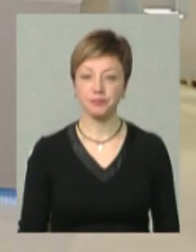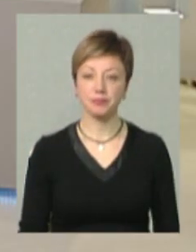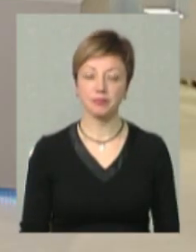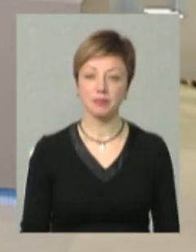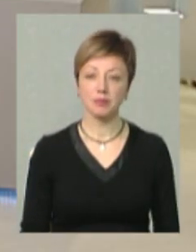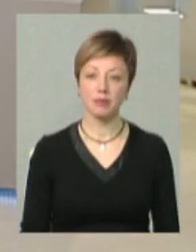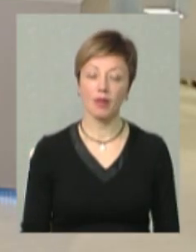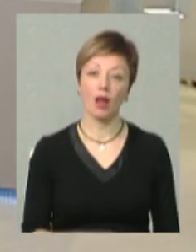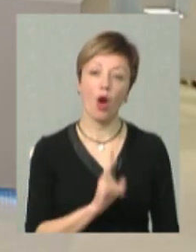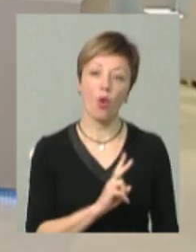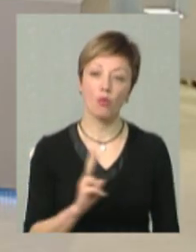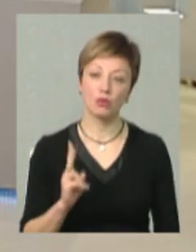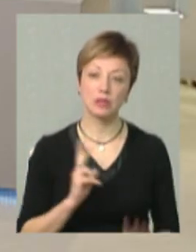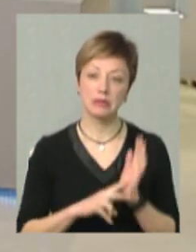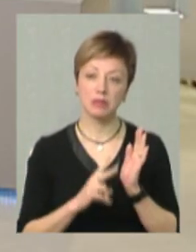кому